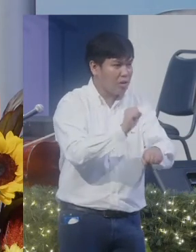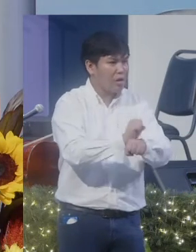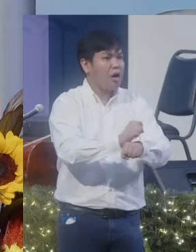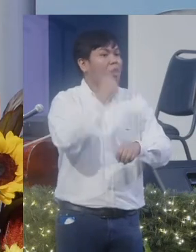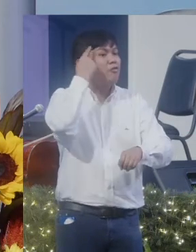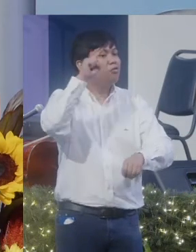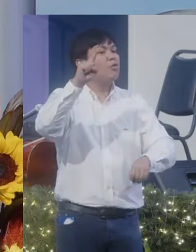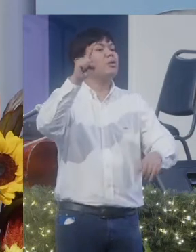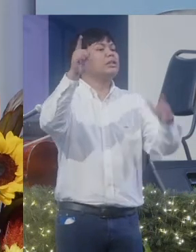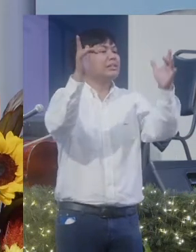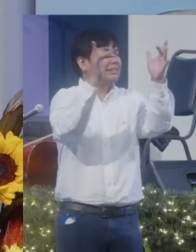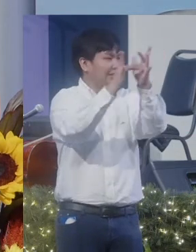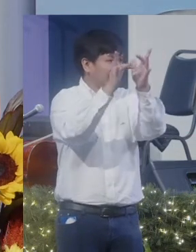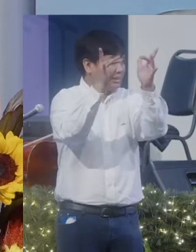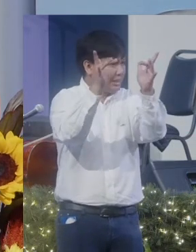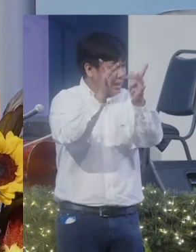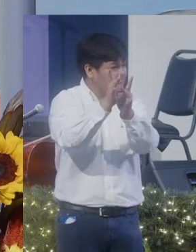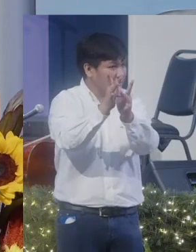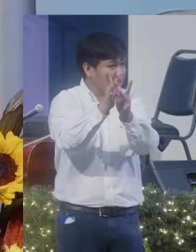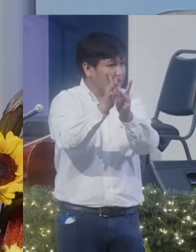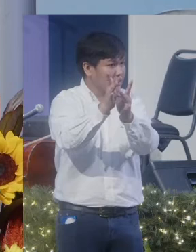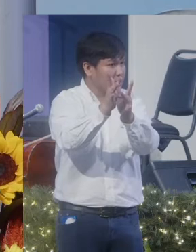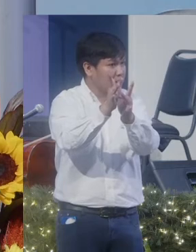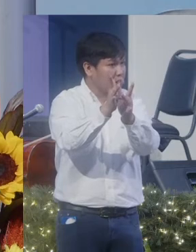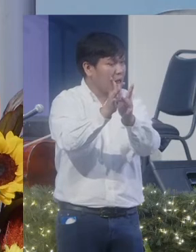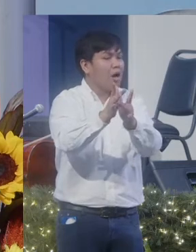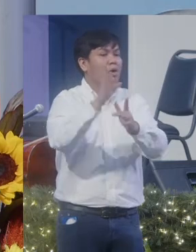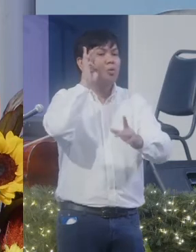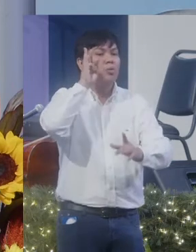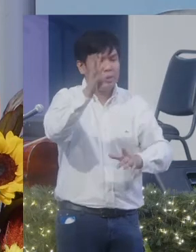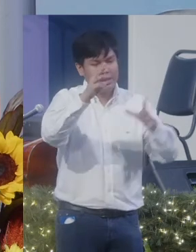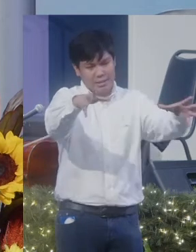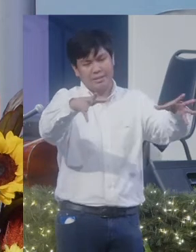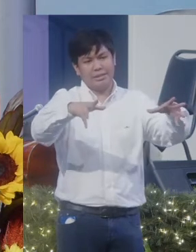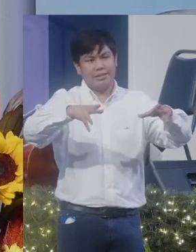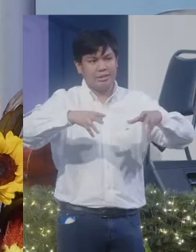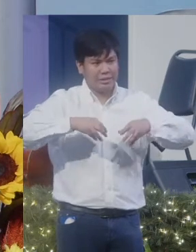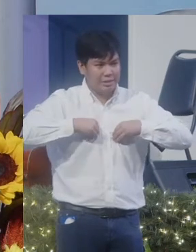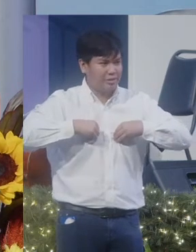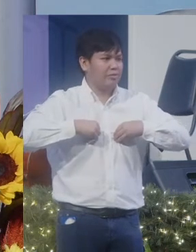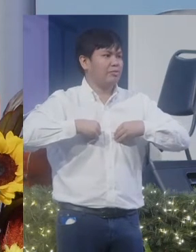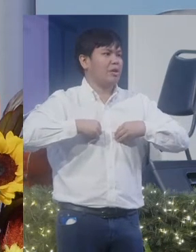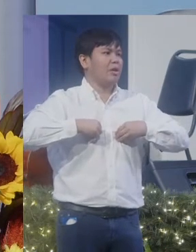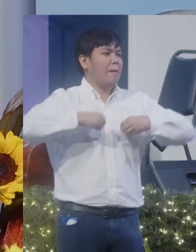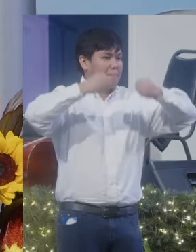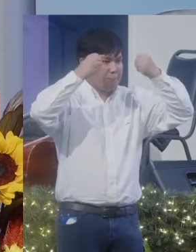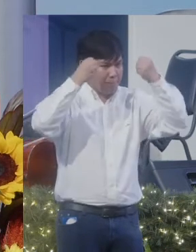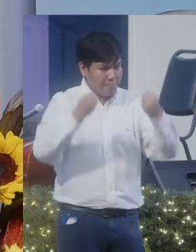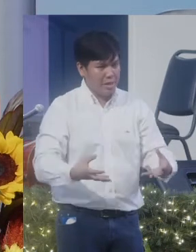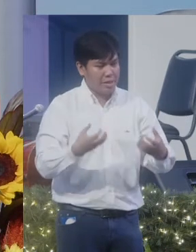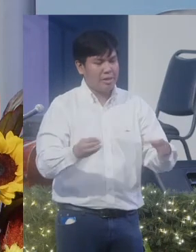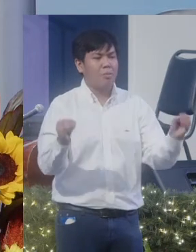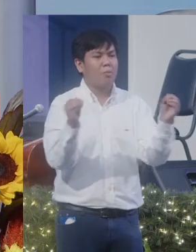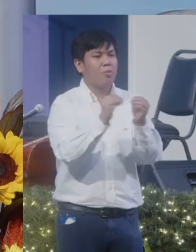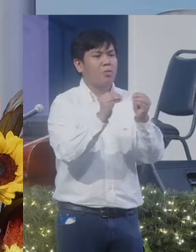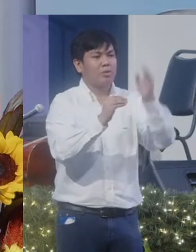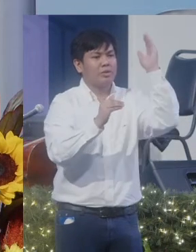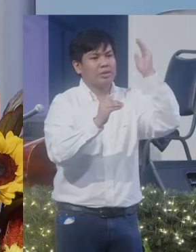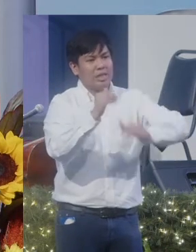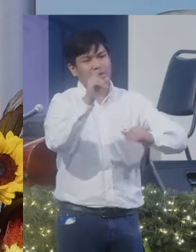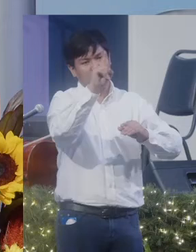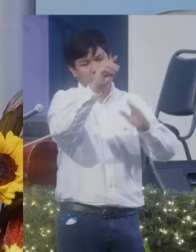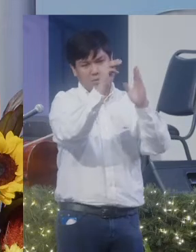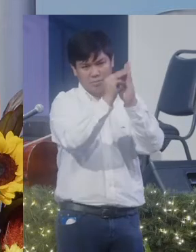name's sake will receive 100-fold and will inherit eternal